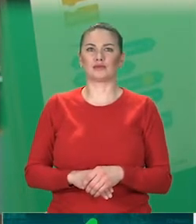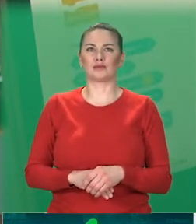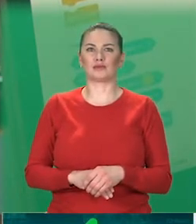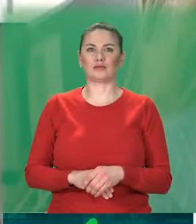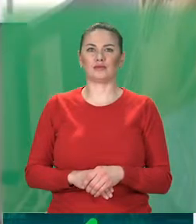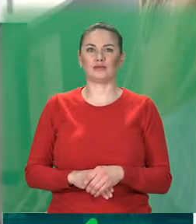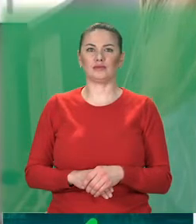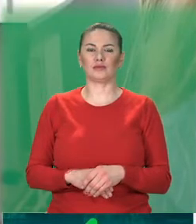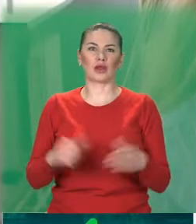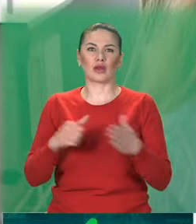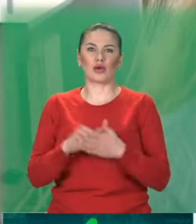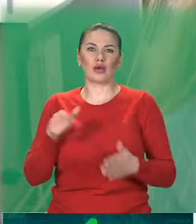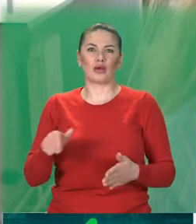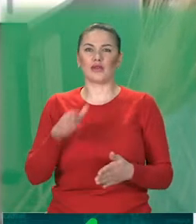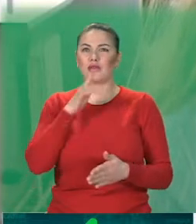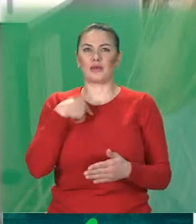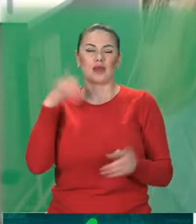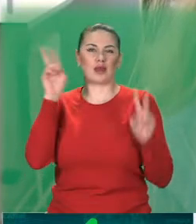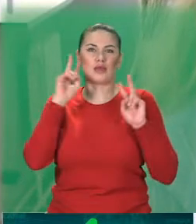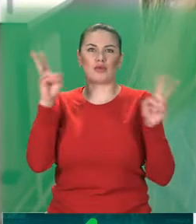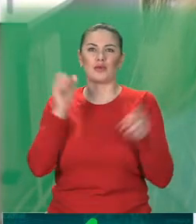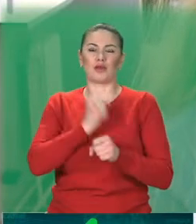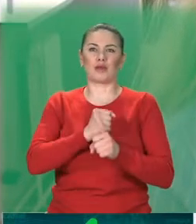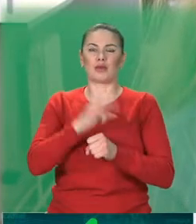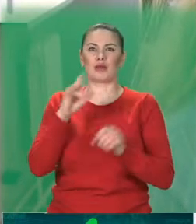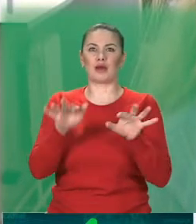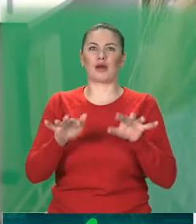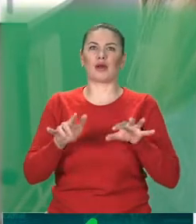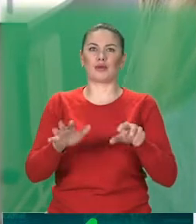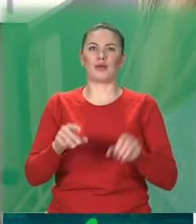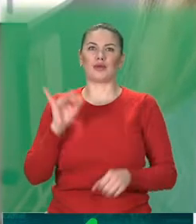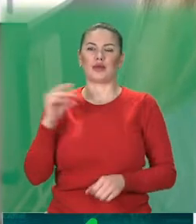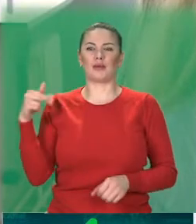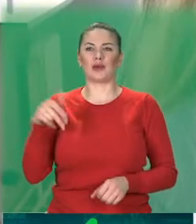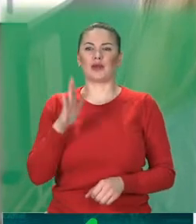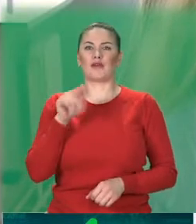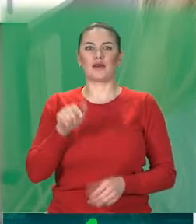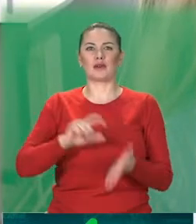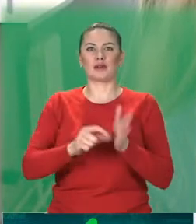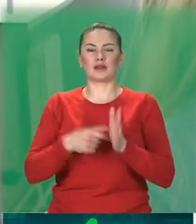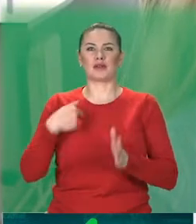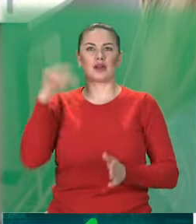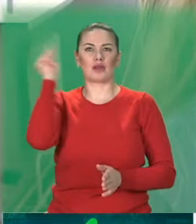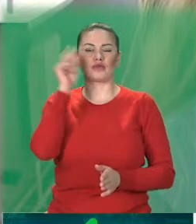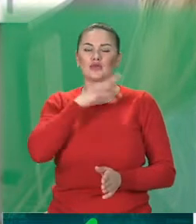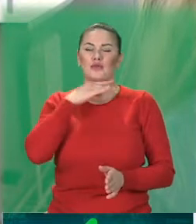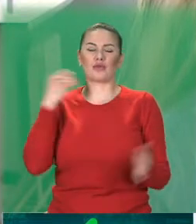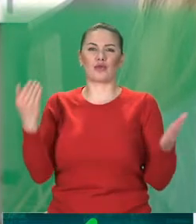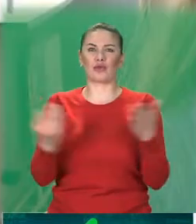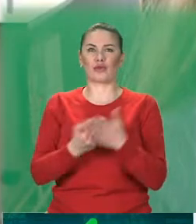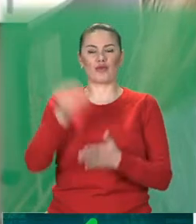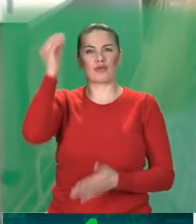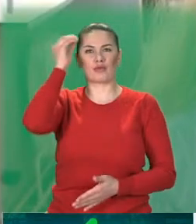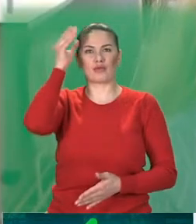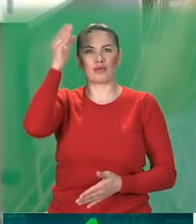интеллекта. До этого я вообще не умела работать на компьютерах, и придя в этот класс, я научилась,